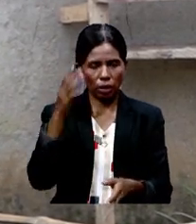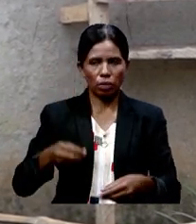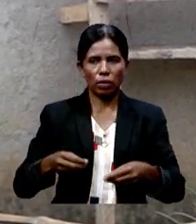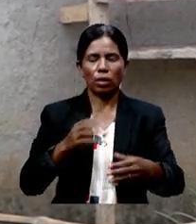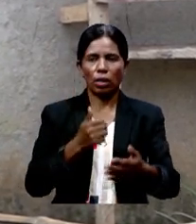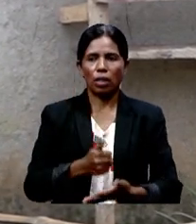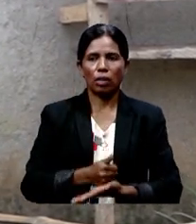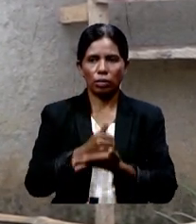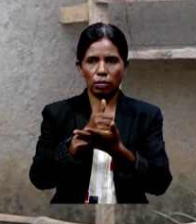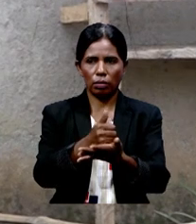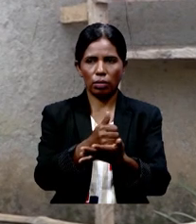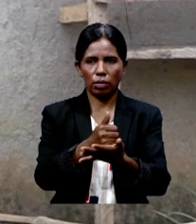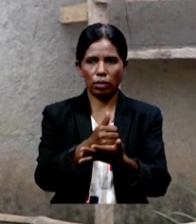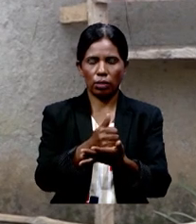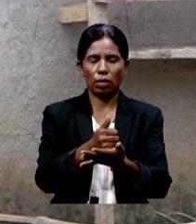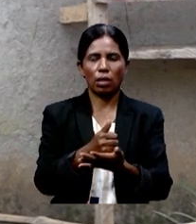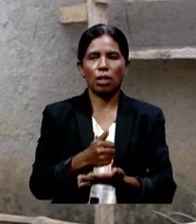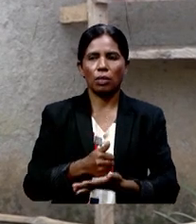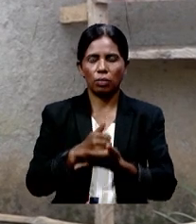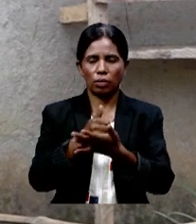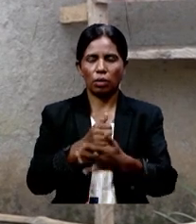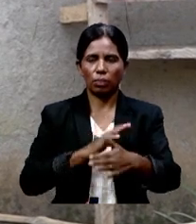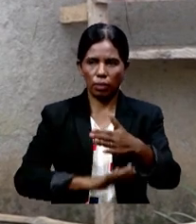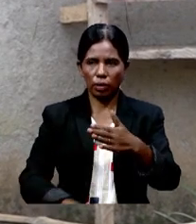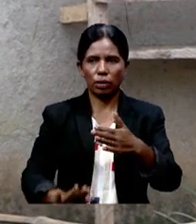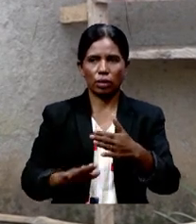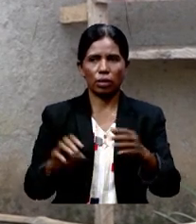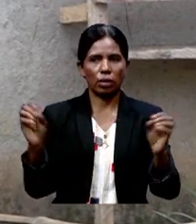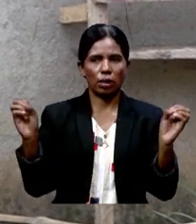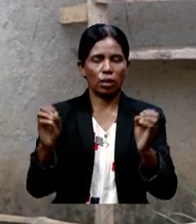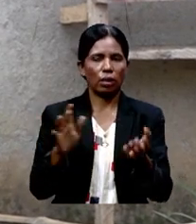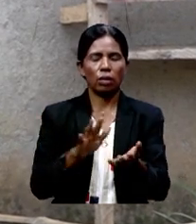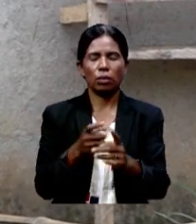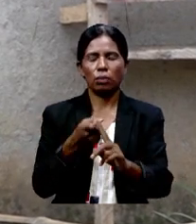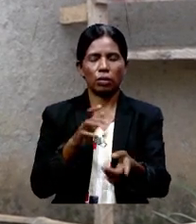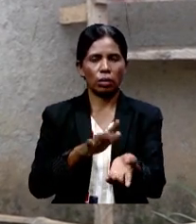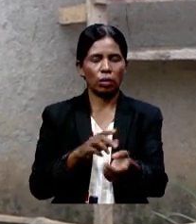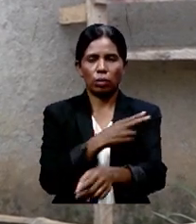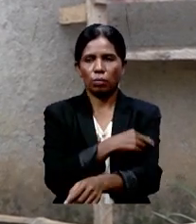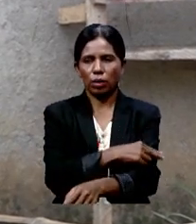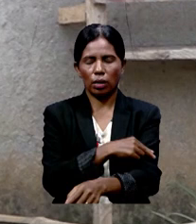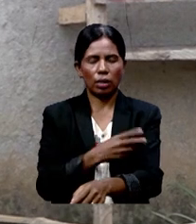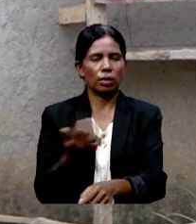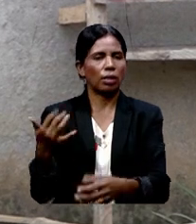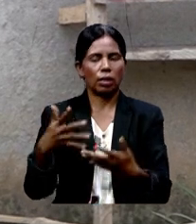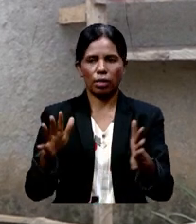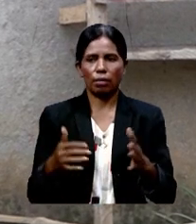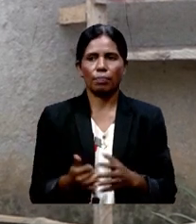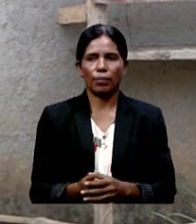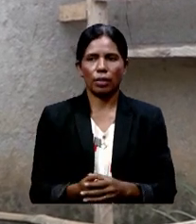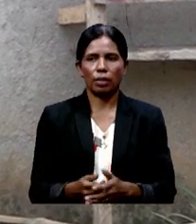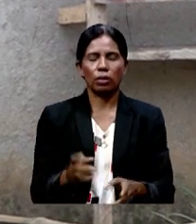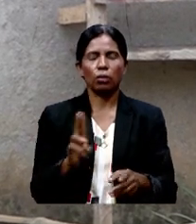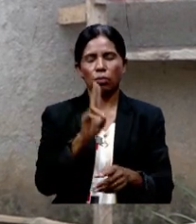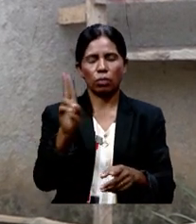ajuda det mus hansa ajuda de be la iha lori ai moruk ho si hospital ai sira hansa